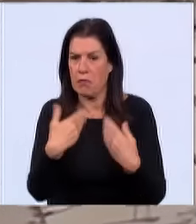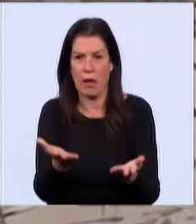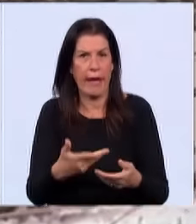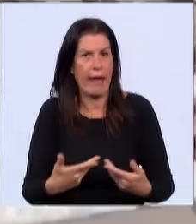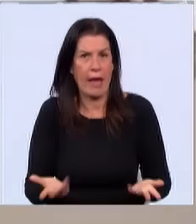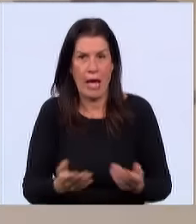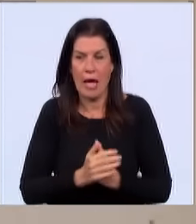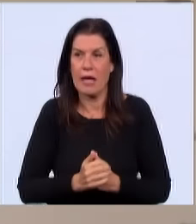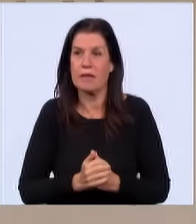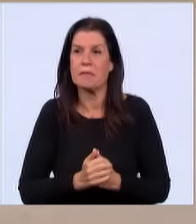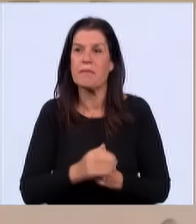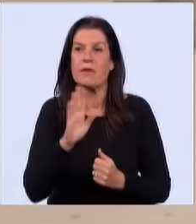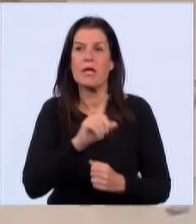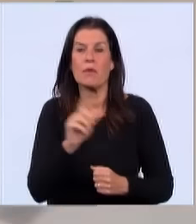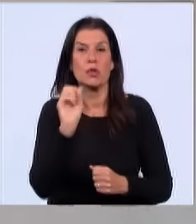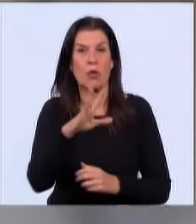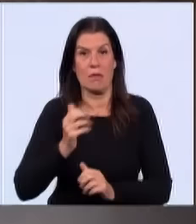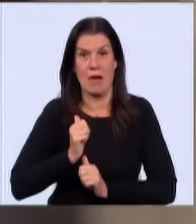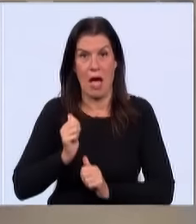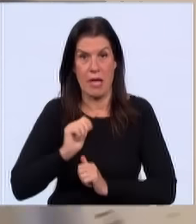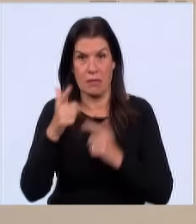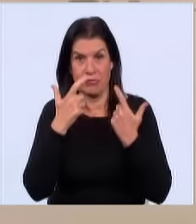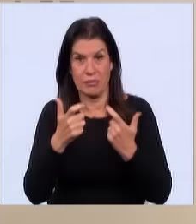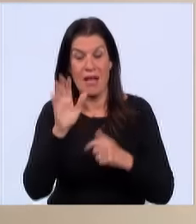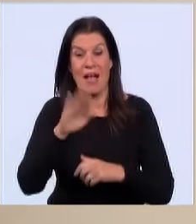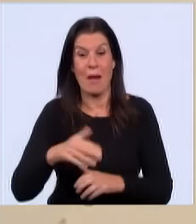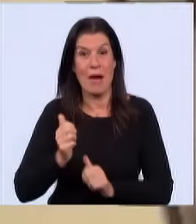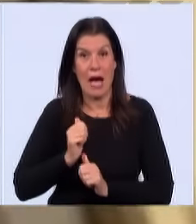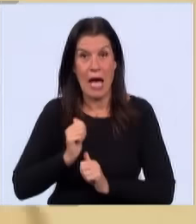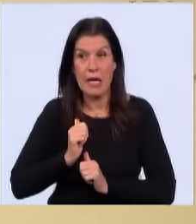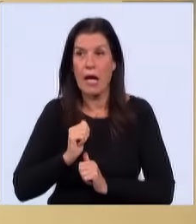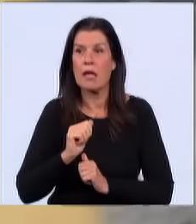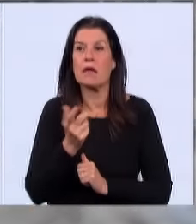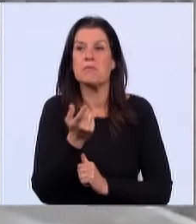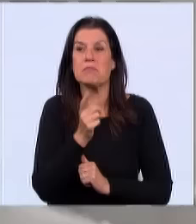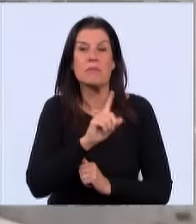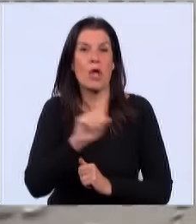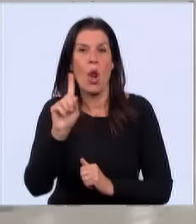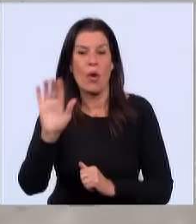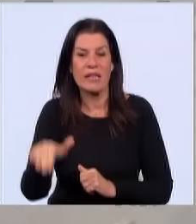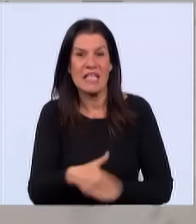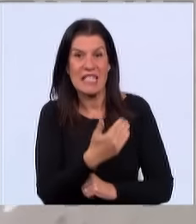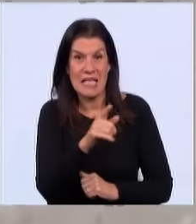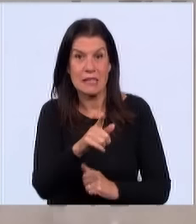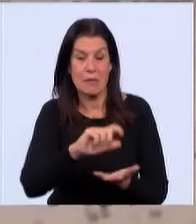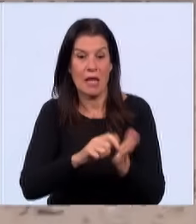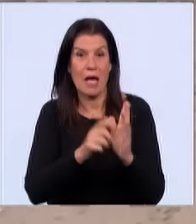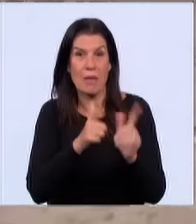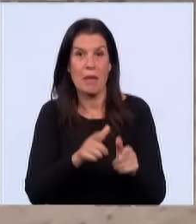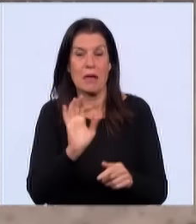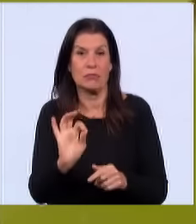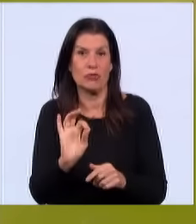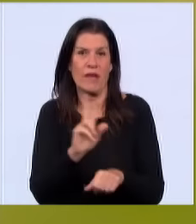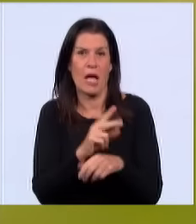הגדר ההיקפית של הבסיס, חיילים לא לוחמים, לא מוכנסים לחמל שיגן עליהם. אחת הנקודות הראשונות שהותקפו בשבת בבוקר